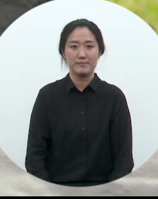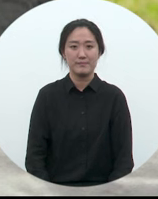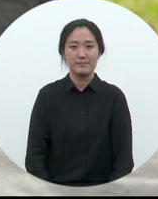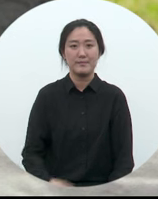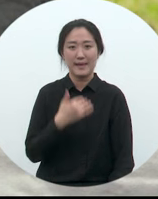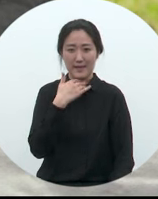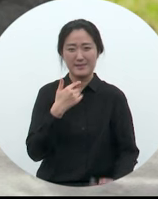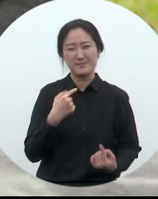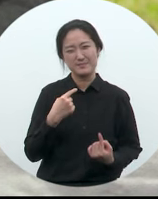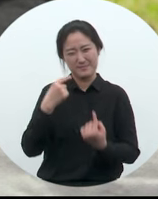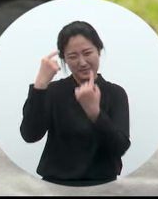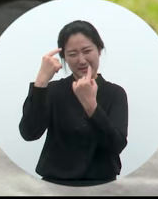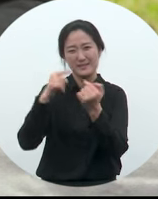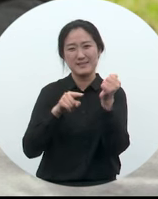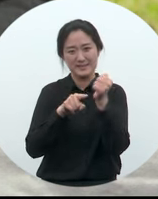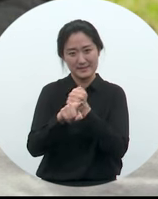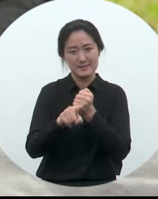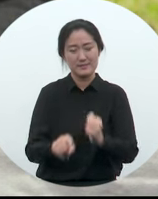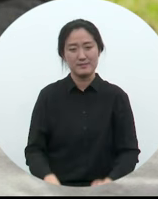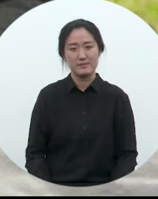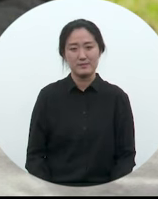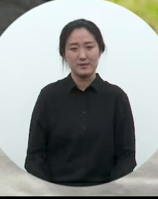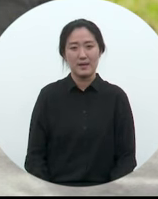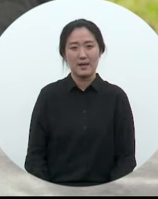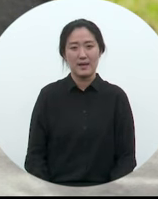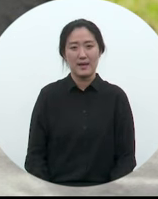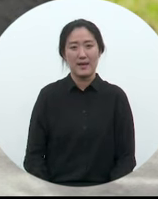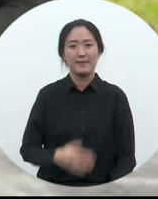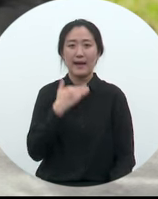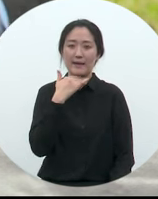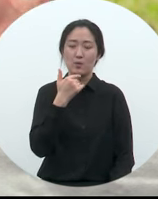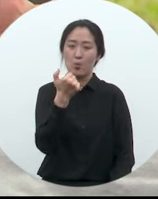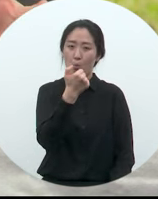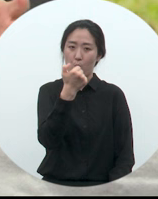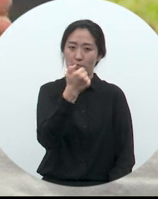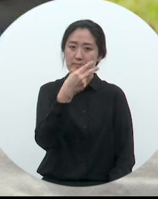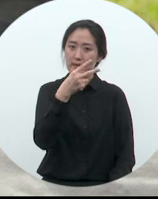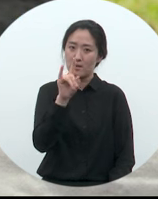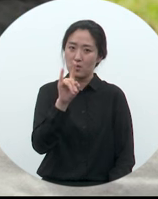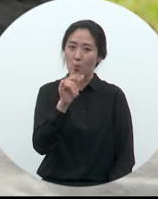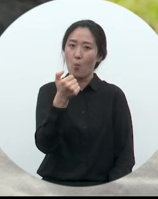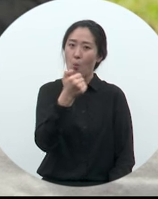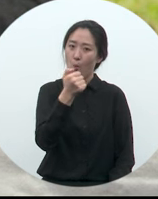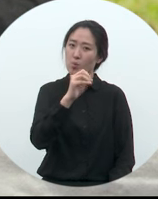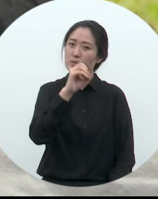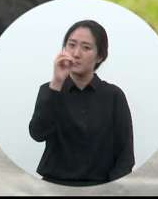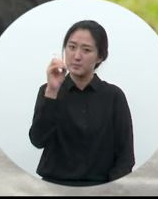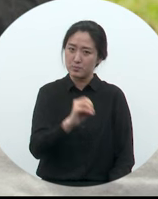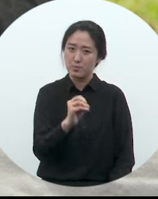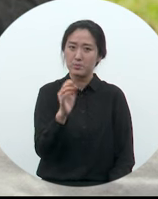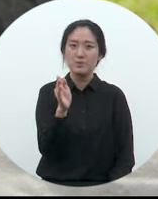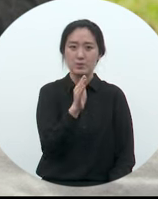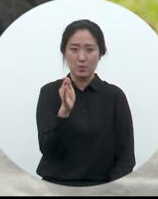식곤증은 바로 노화의 증거라고 얘기를 할 수가 있습니다. 대개 50대는 약50% 정도 사람들이